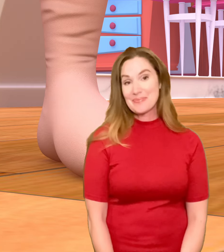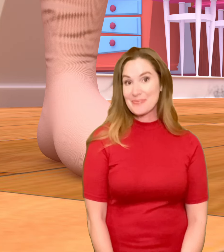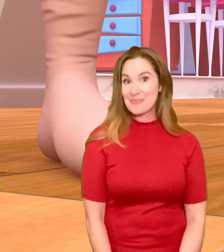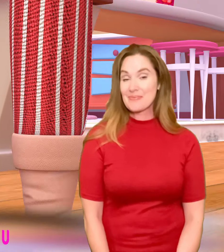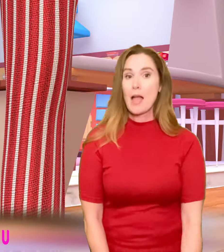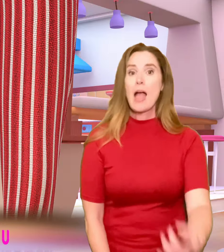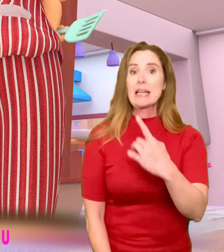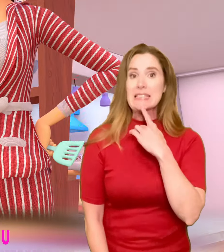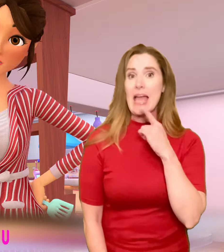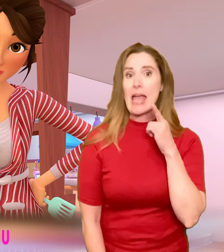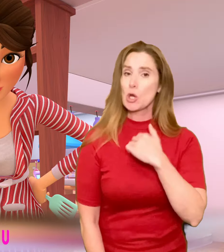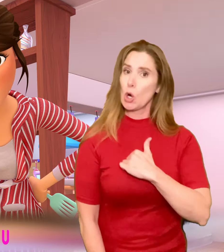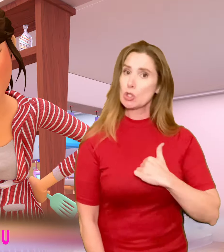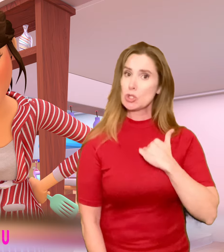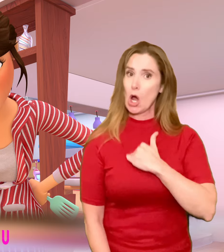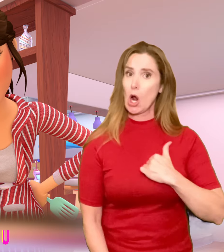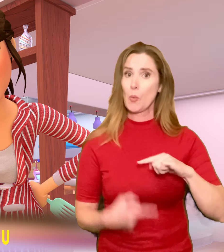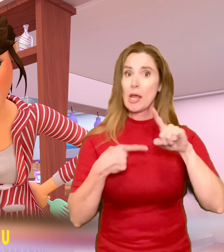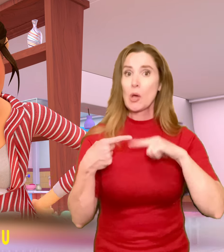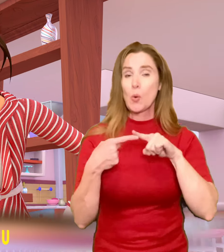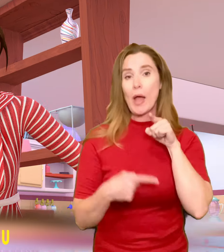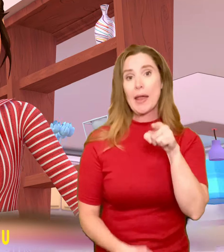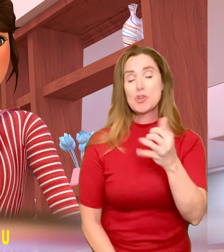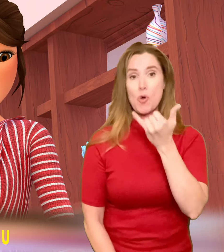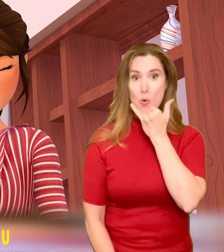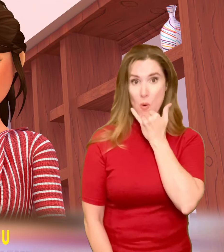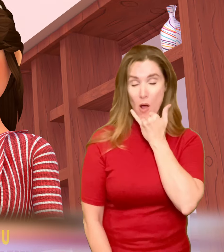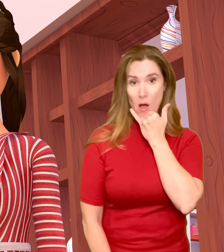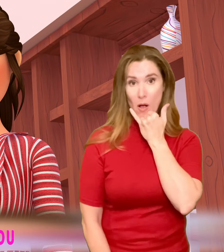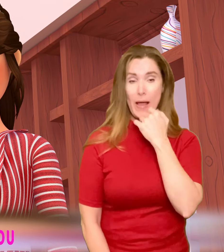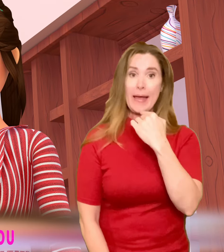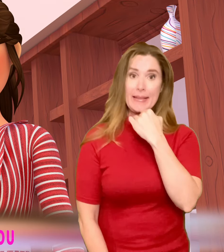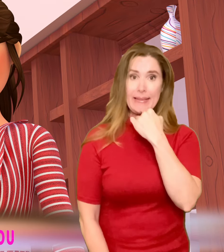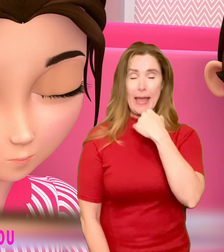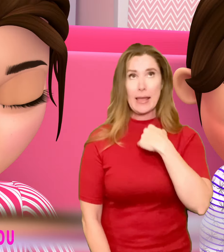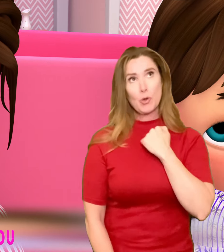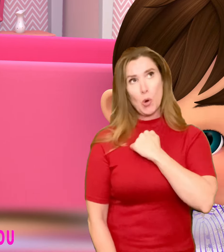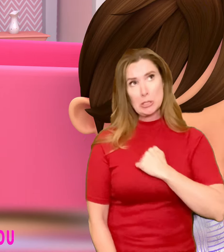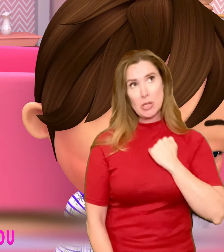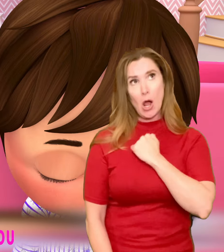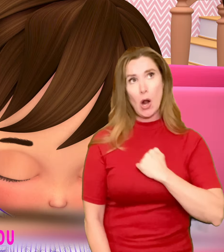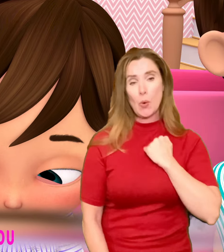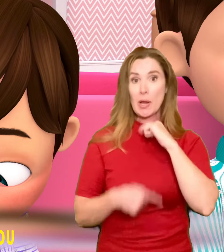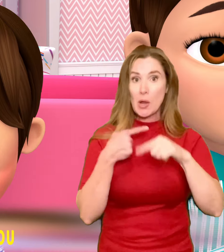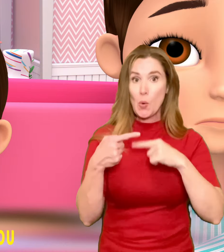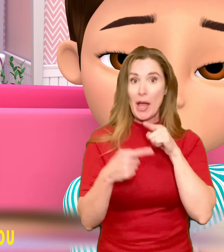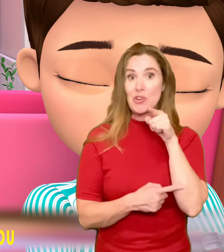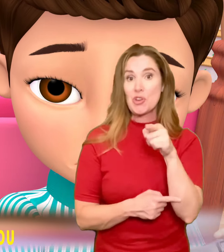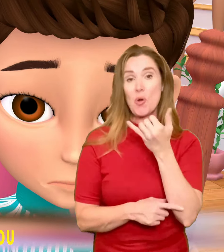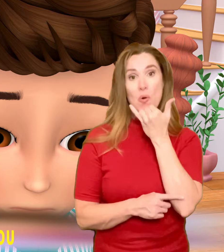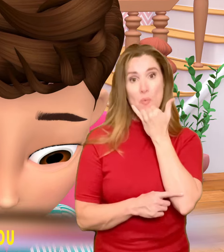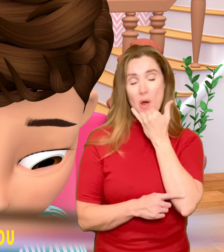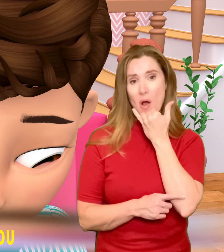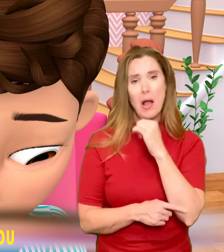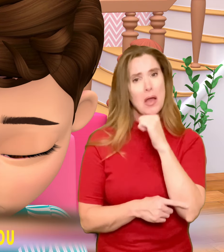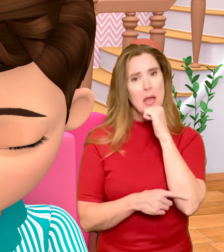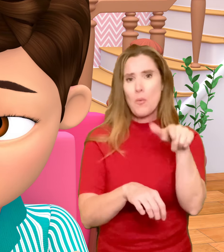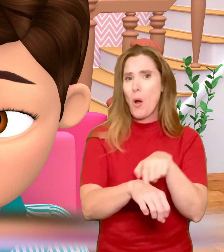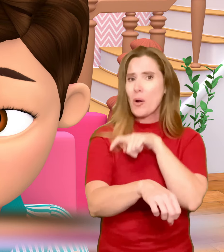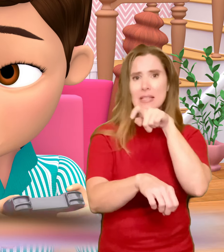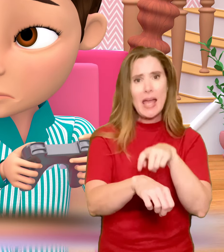間違ったら謝りましょう間違ったら謝りましょう